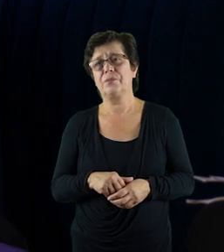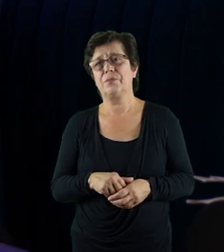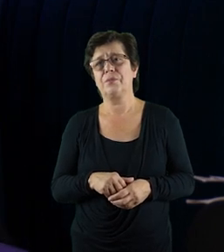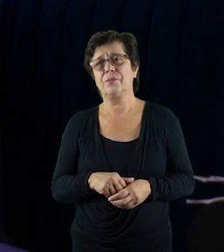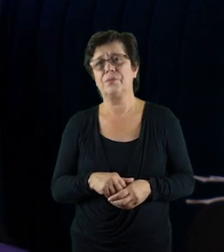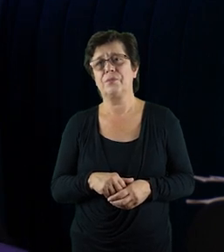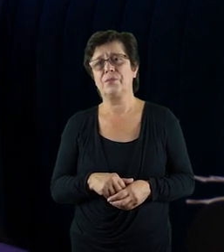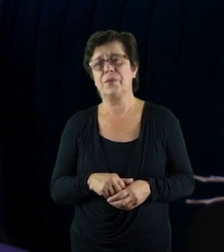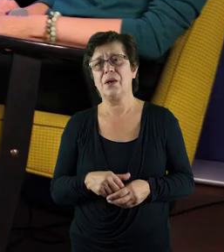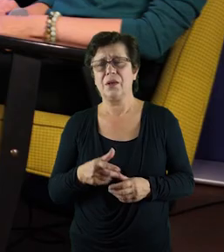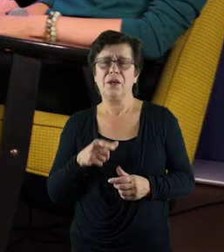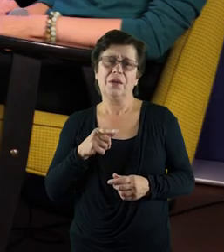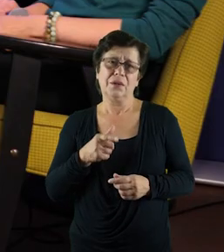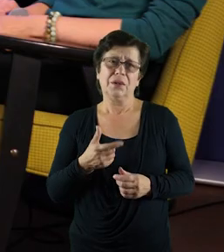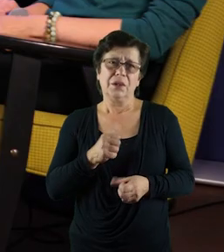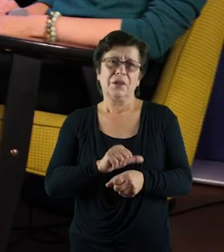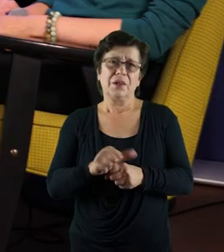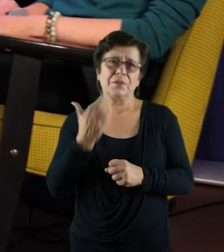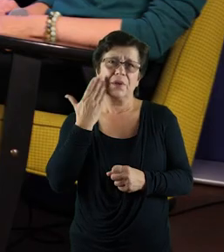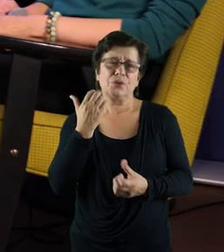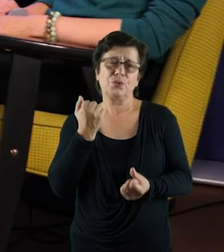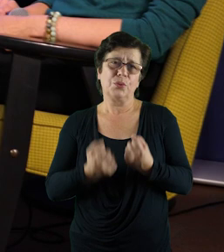którą bardzo trudno jest wytłumaczyć.